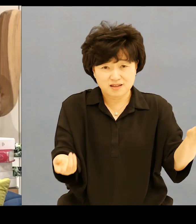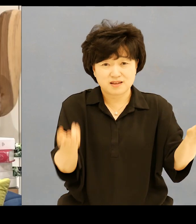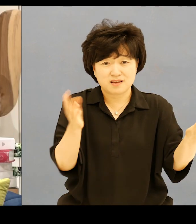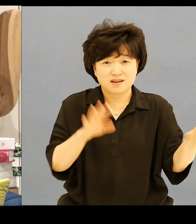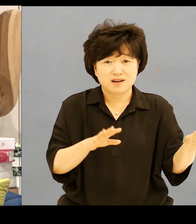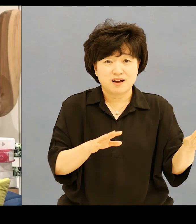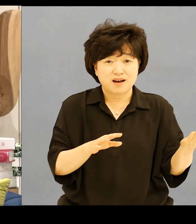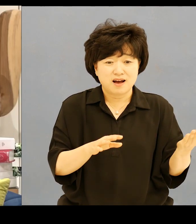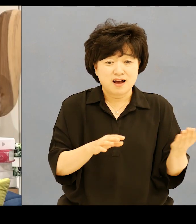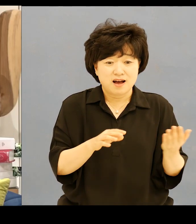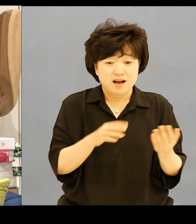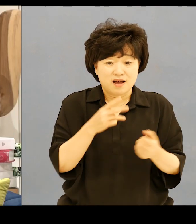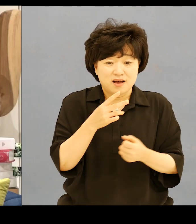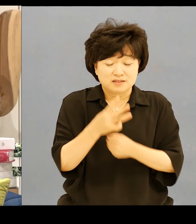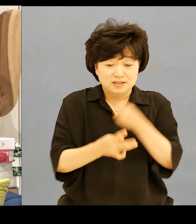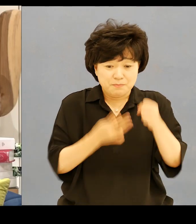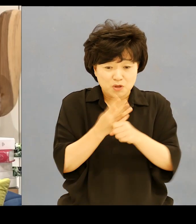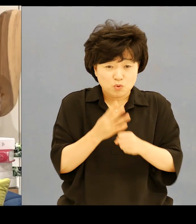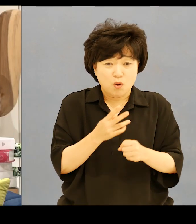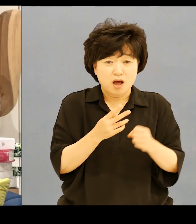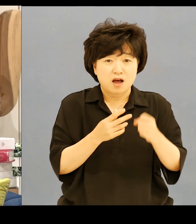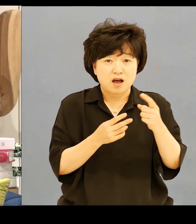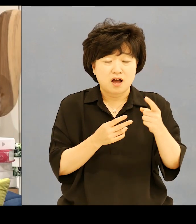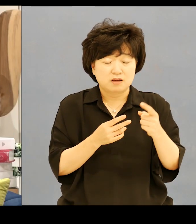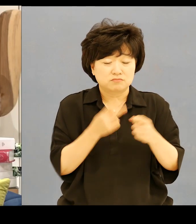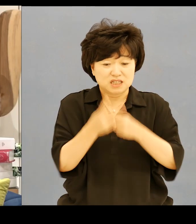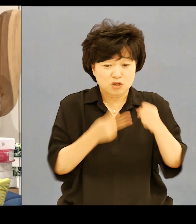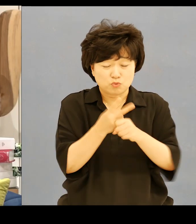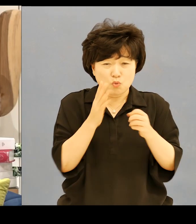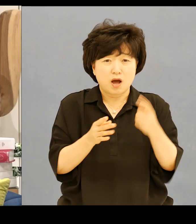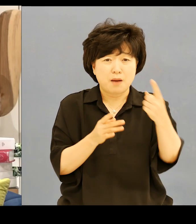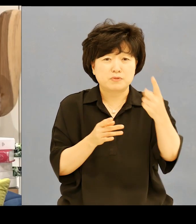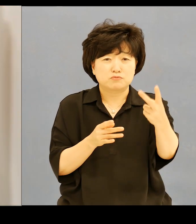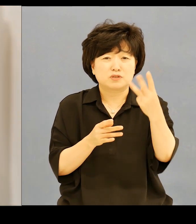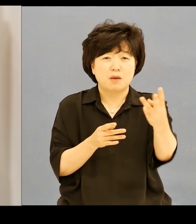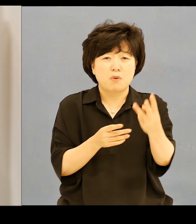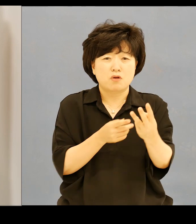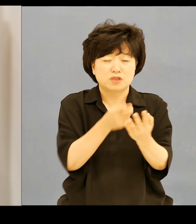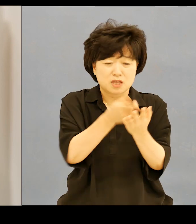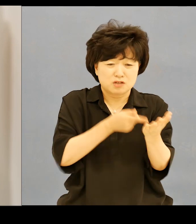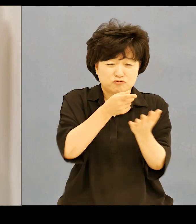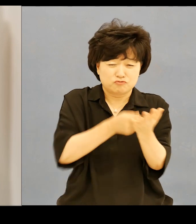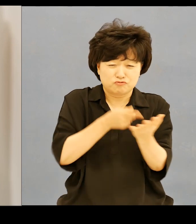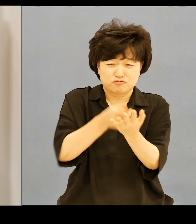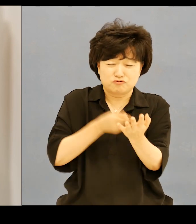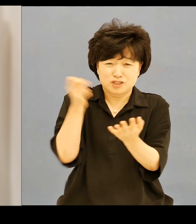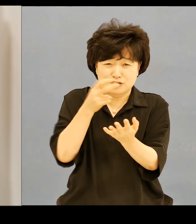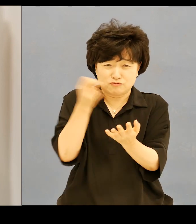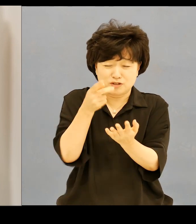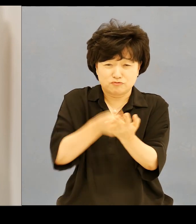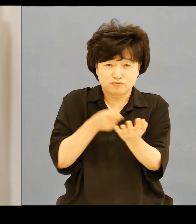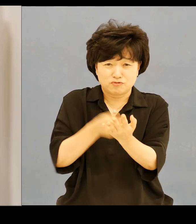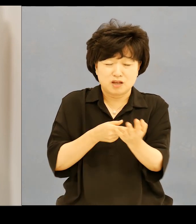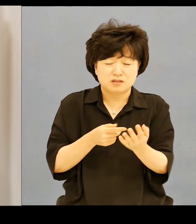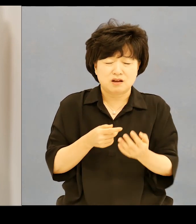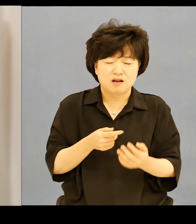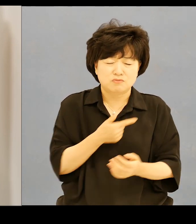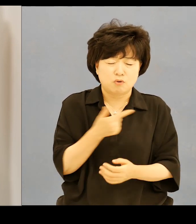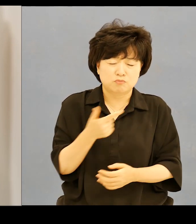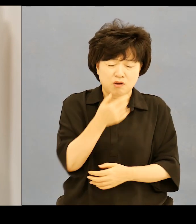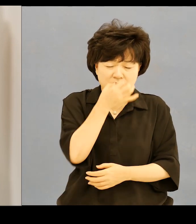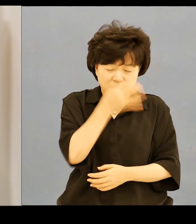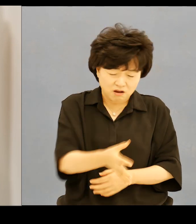이게 뭐지? 라는 생각이 너무 들더라고요. 그래서 아, 안